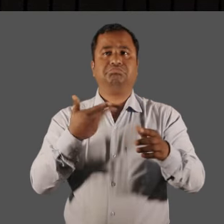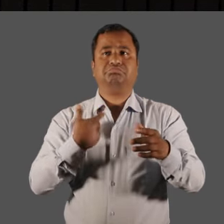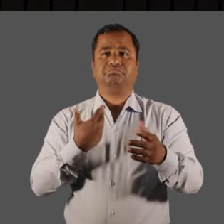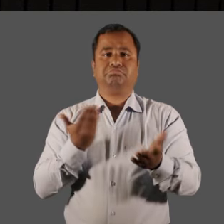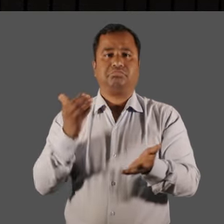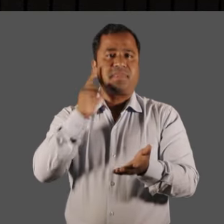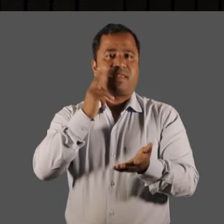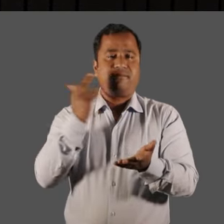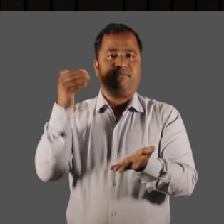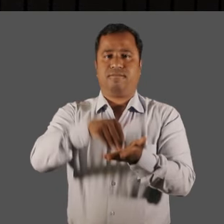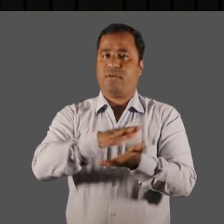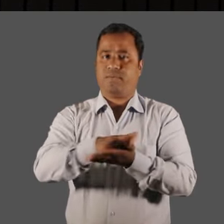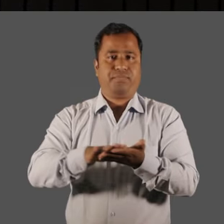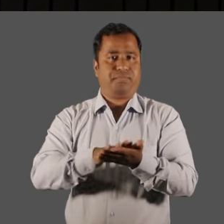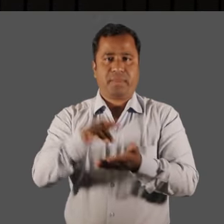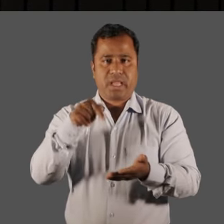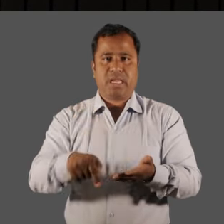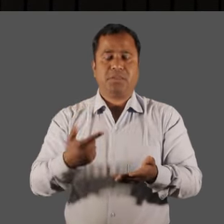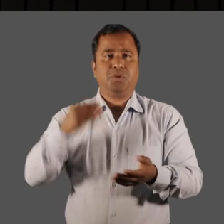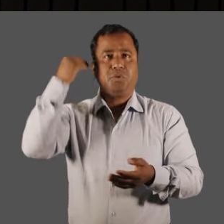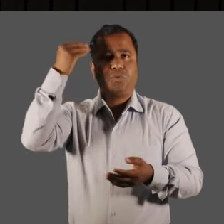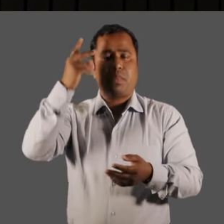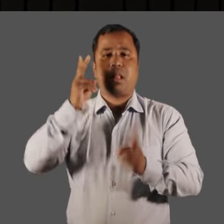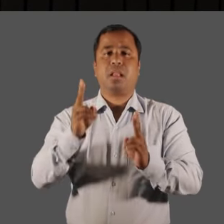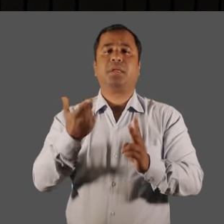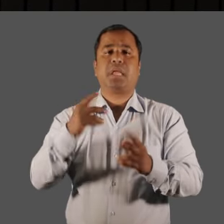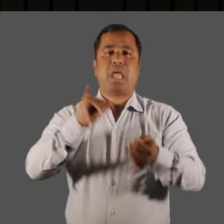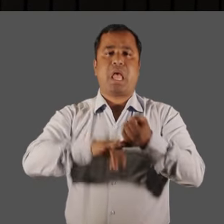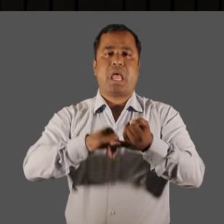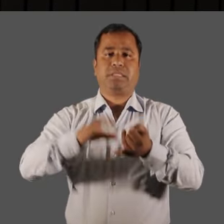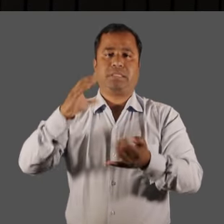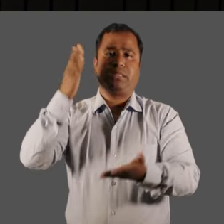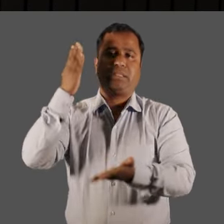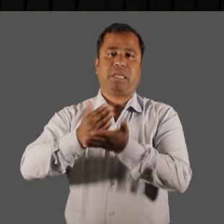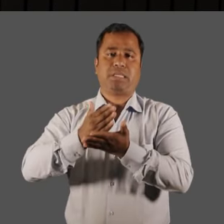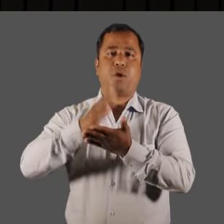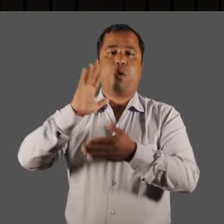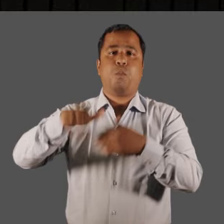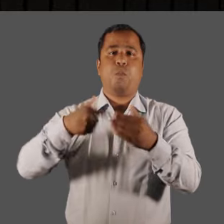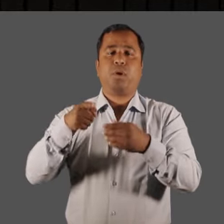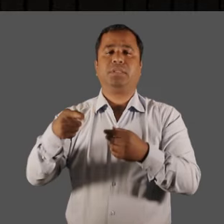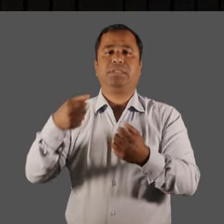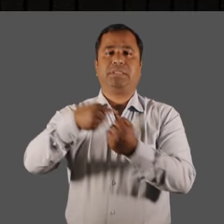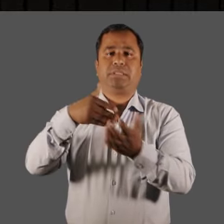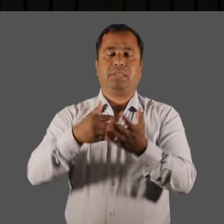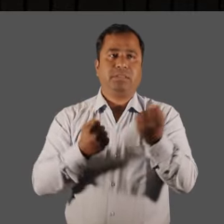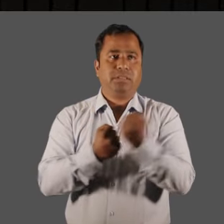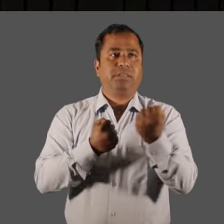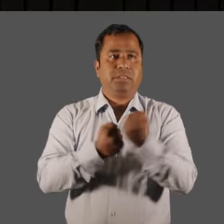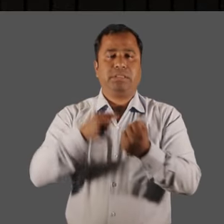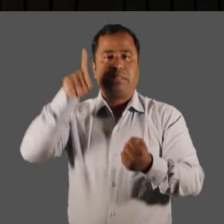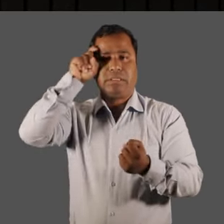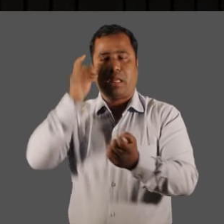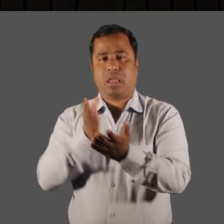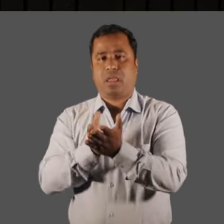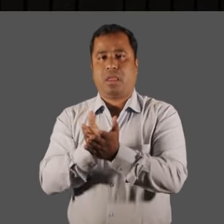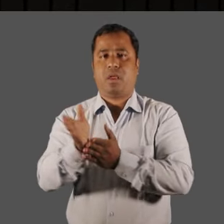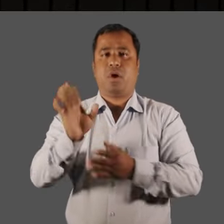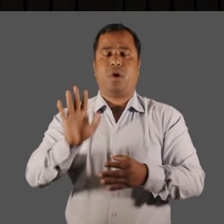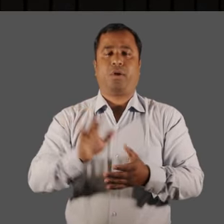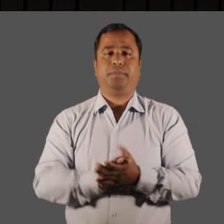রয়ে গেছে হায়ার এডুকেশনে। তাদের দৌড় এইচএসসি পর্যন্তই, এরপরে তাদেরকে আসলে চাকরির জন্য চিন্তা করতে হয়। কারণ